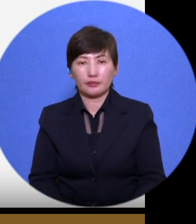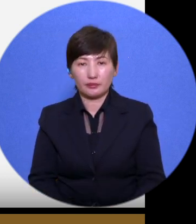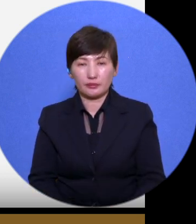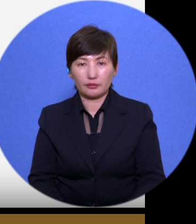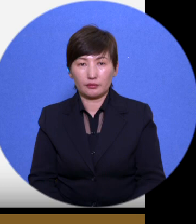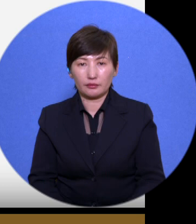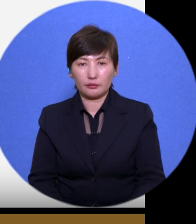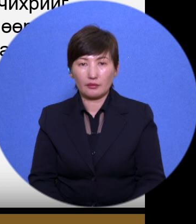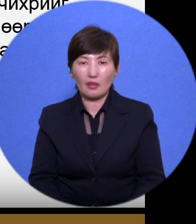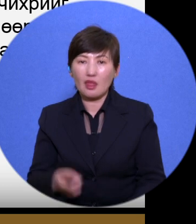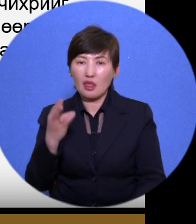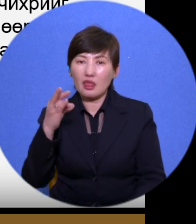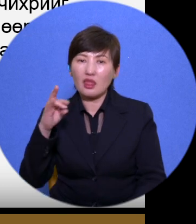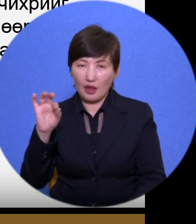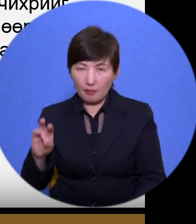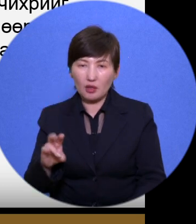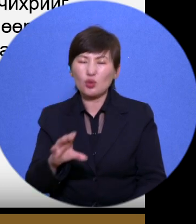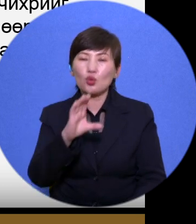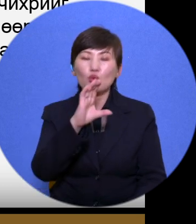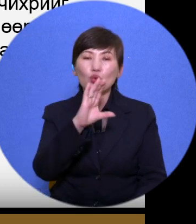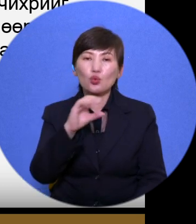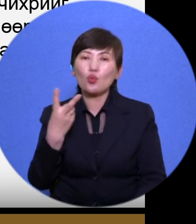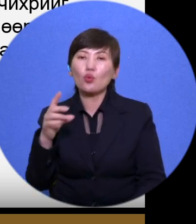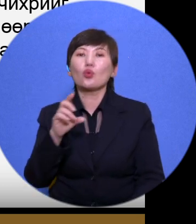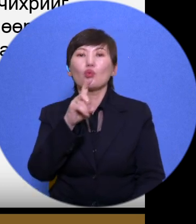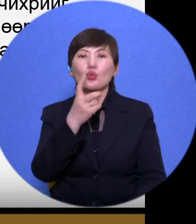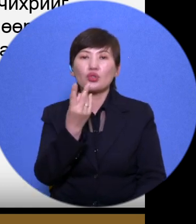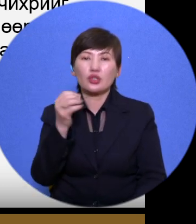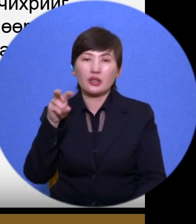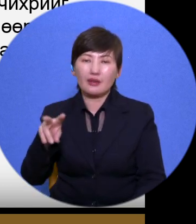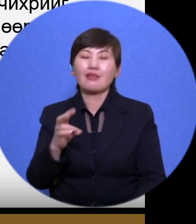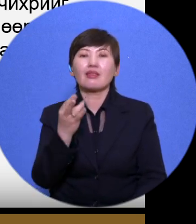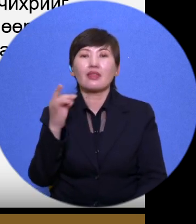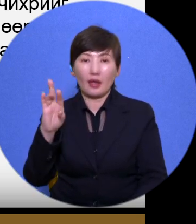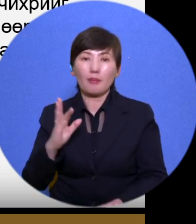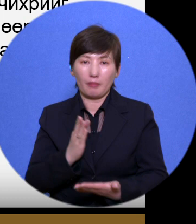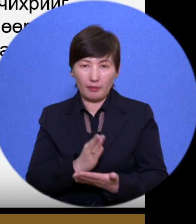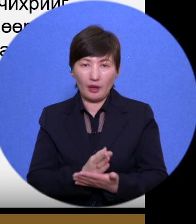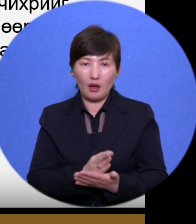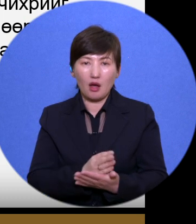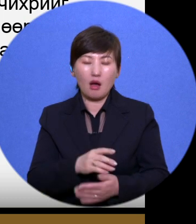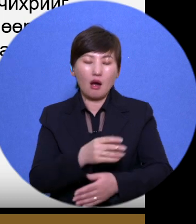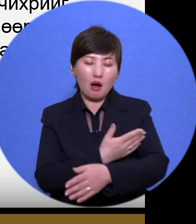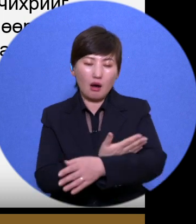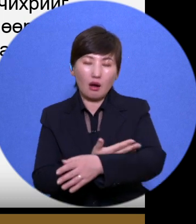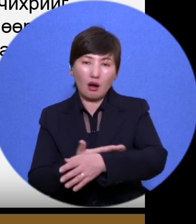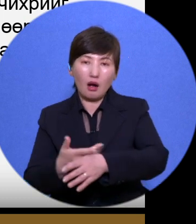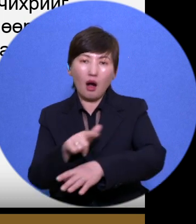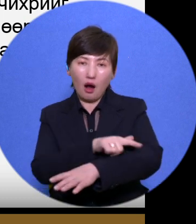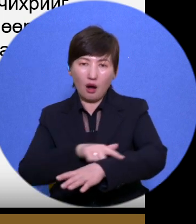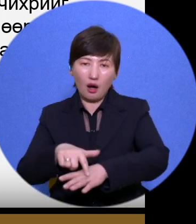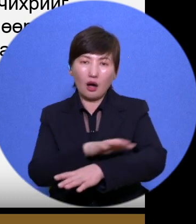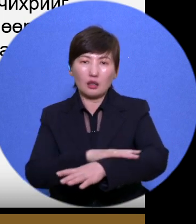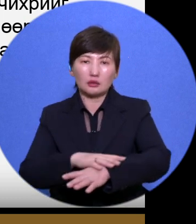За, тэм нэн бол сүүн хүчлийн нэн гэдэг юм нэн байдаг байх нь. За, сүүн хүчлийн нэн нь болохоор хөрсөнд, за тэгээ